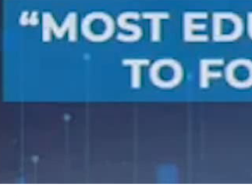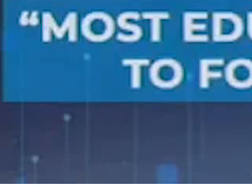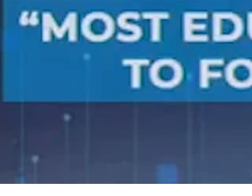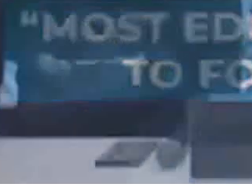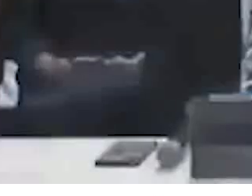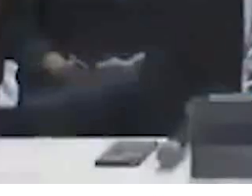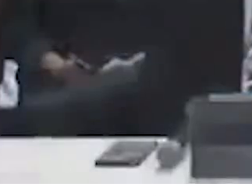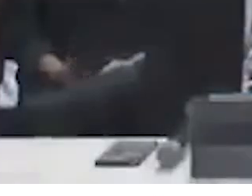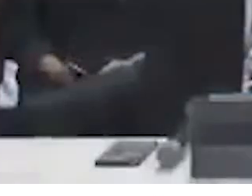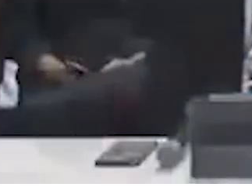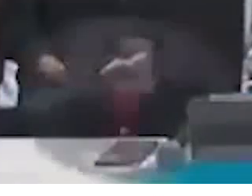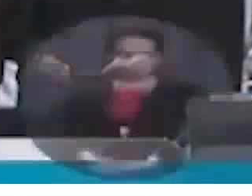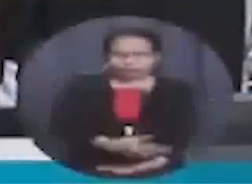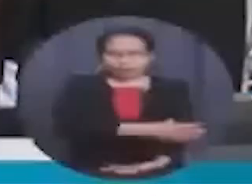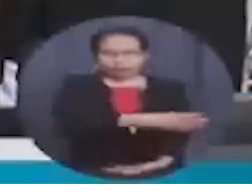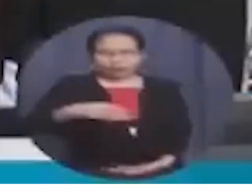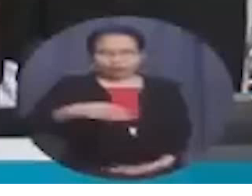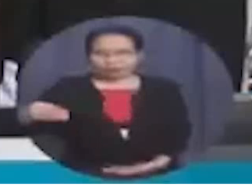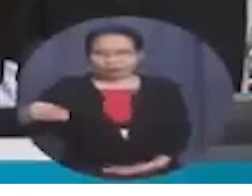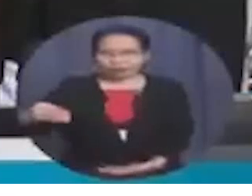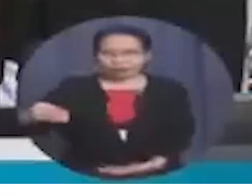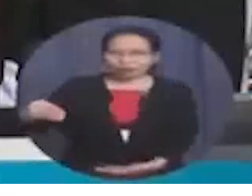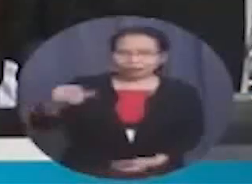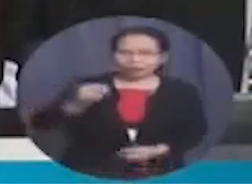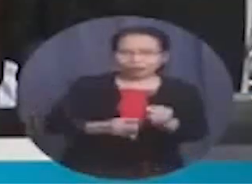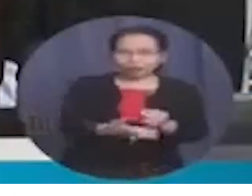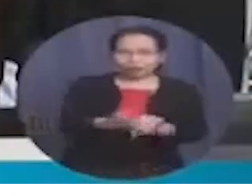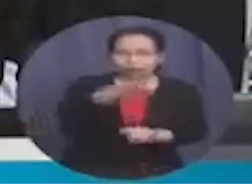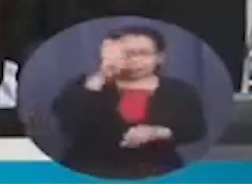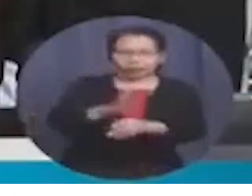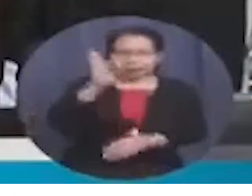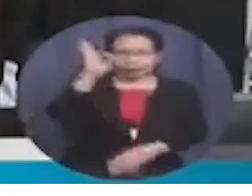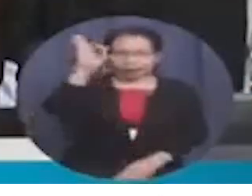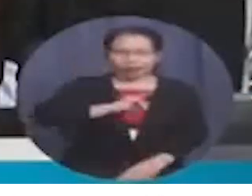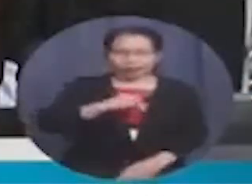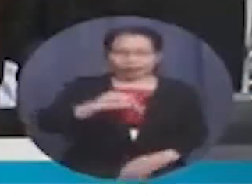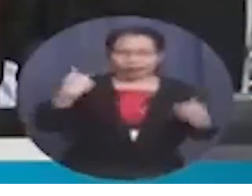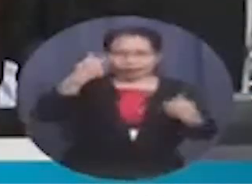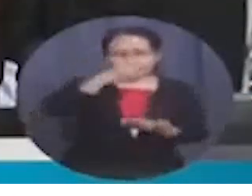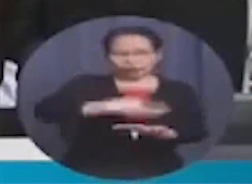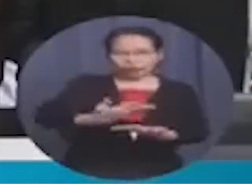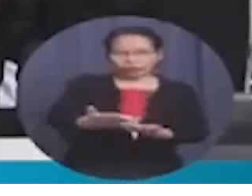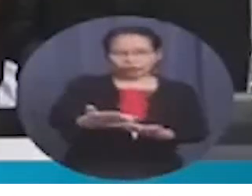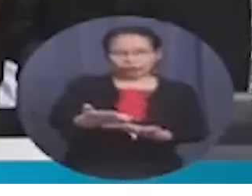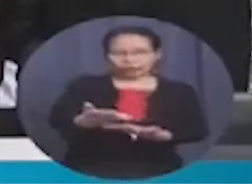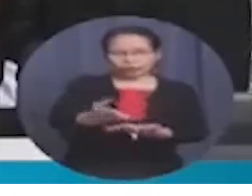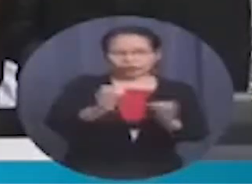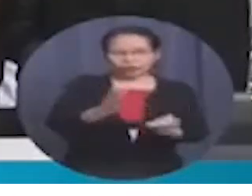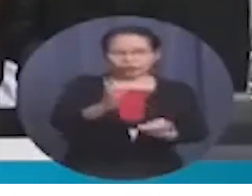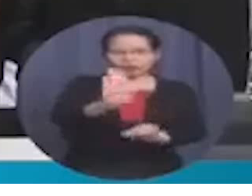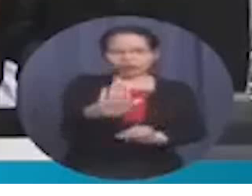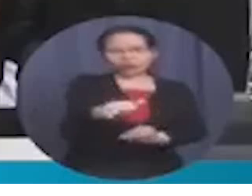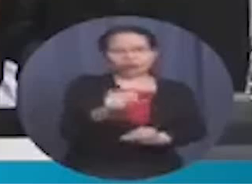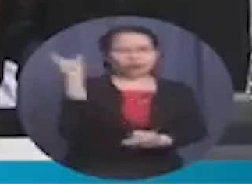na Franco, patawarin ka nawa ng Diyos. Be true to yourself. Makinig ka lang maayos. At